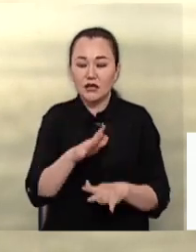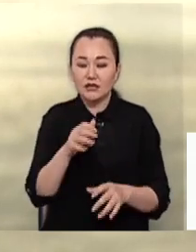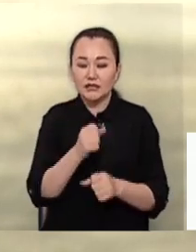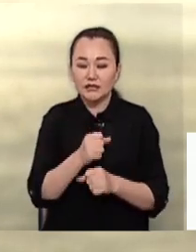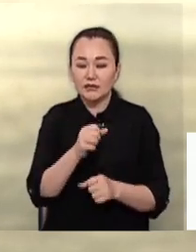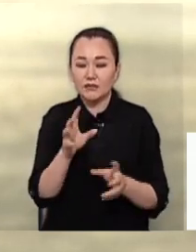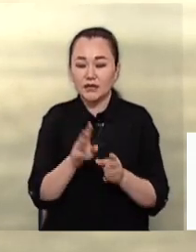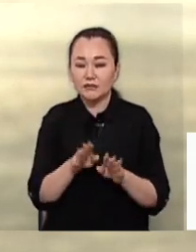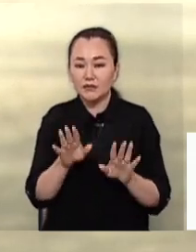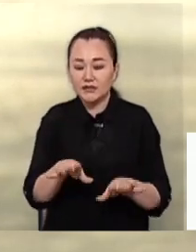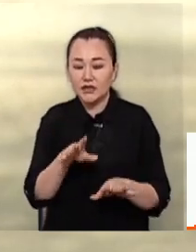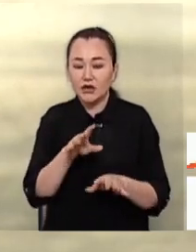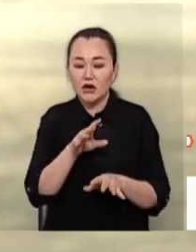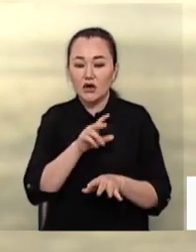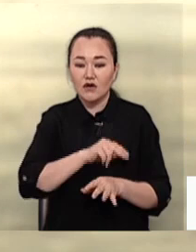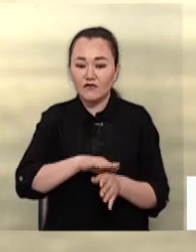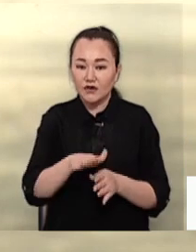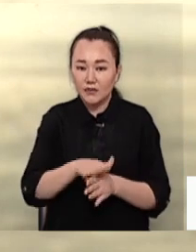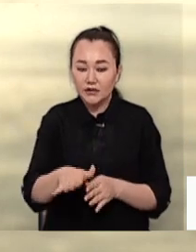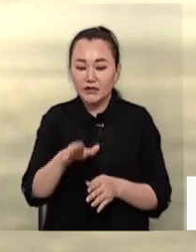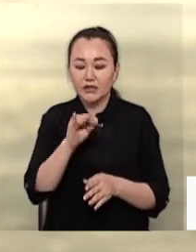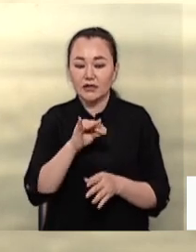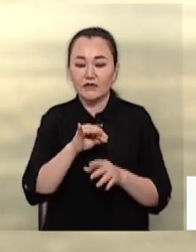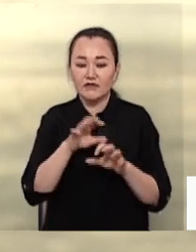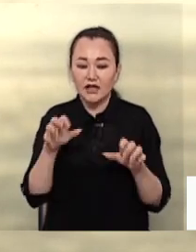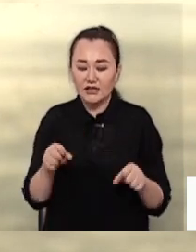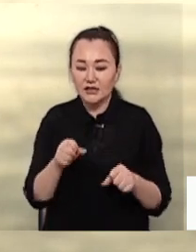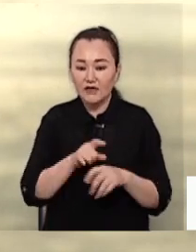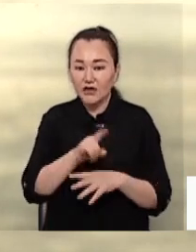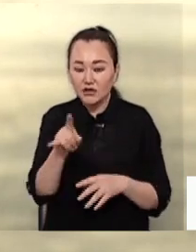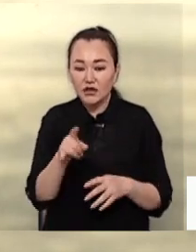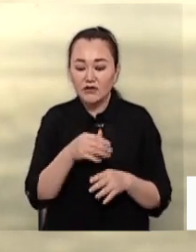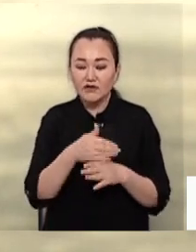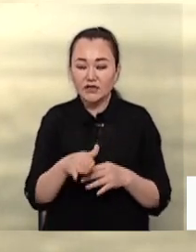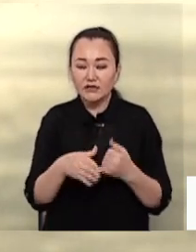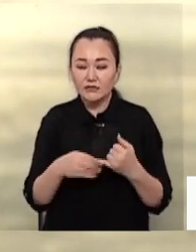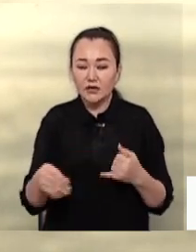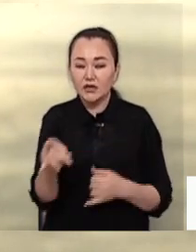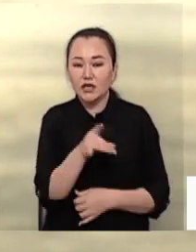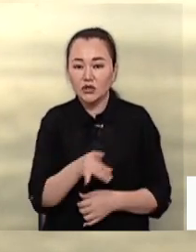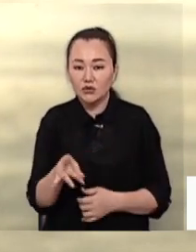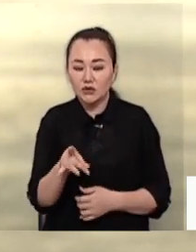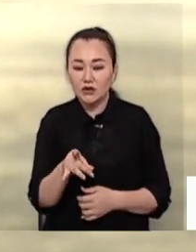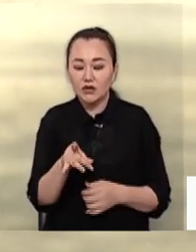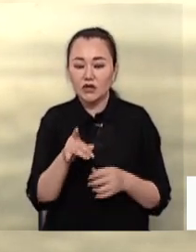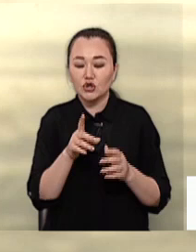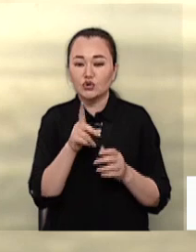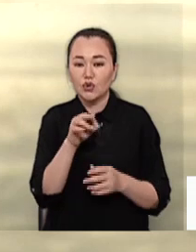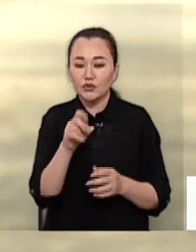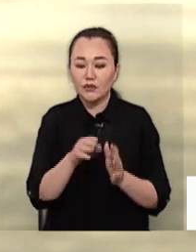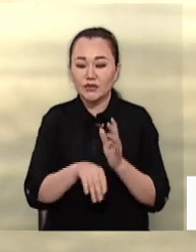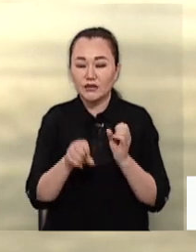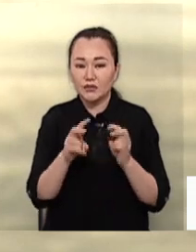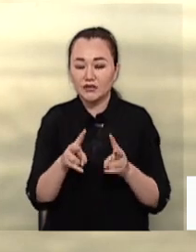действий местных органов и авиационных властей приводит к тому, что выделяются земли в районе зон безопасности